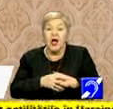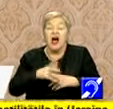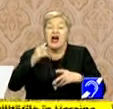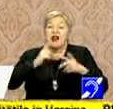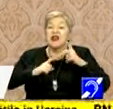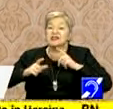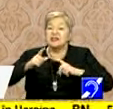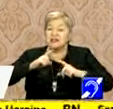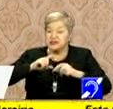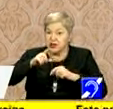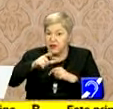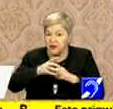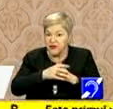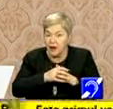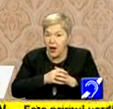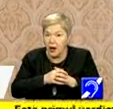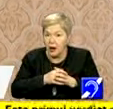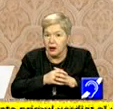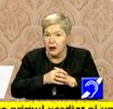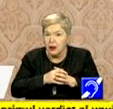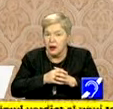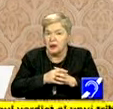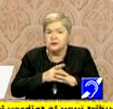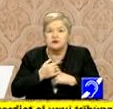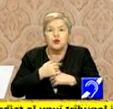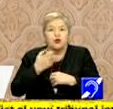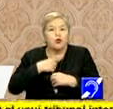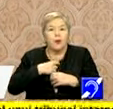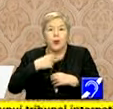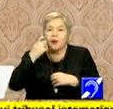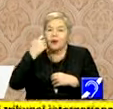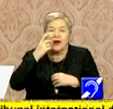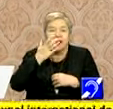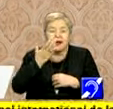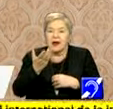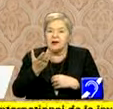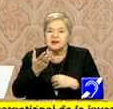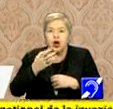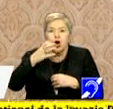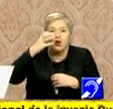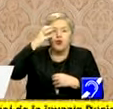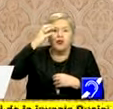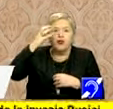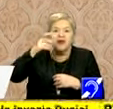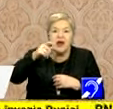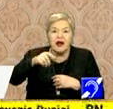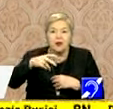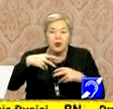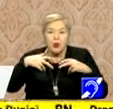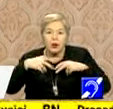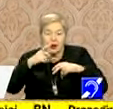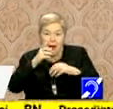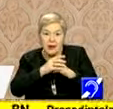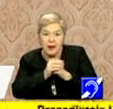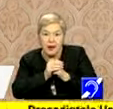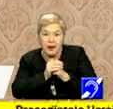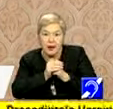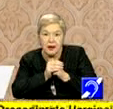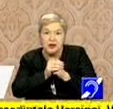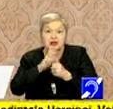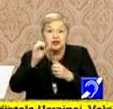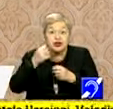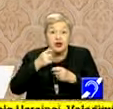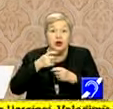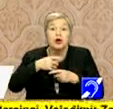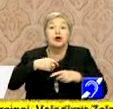rezistența incontestabilă, incredibilă, de care a dat dovadă guvernul lui Zelensky și de care a dat dovadă și